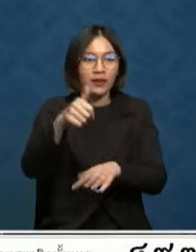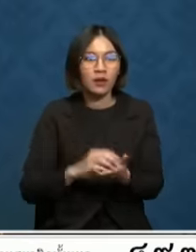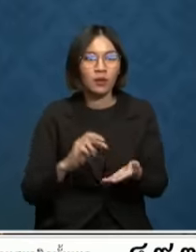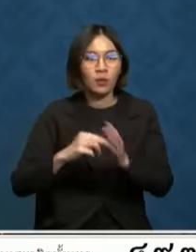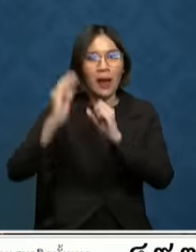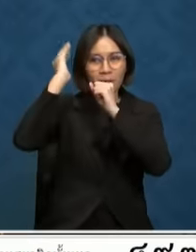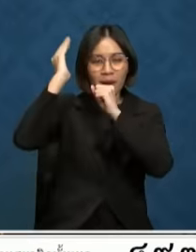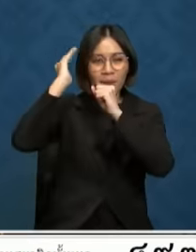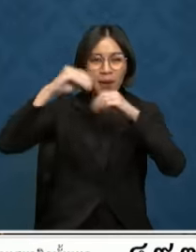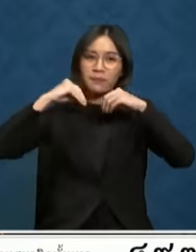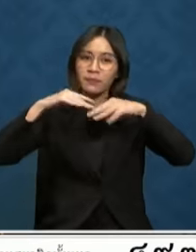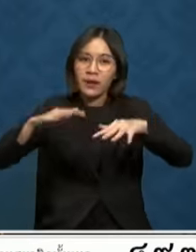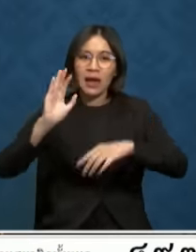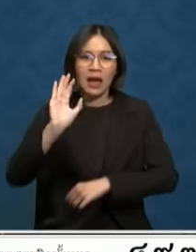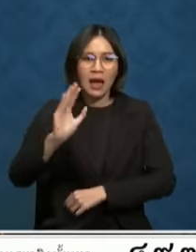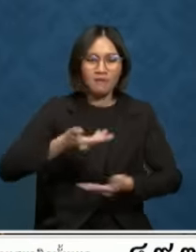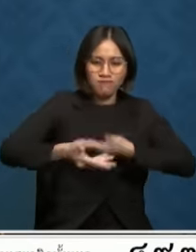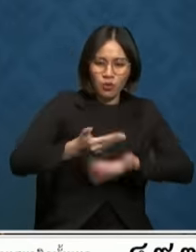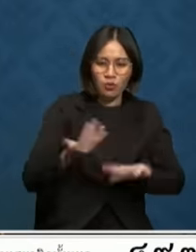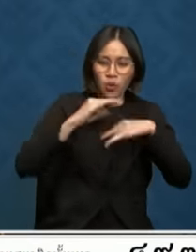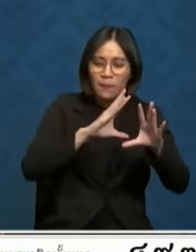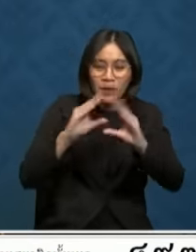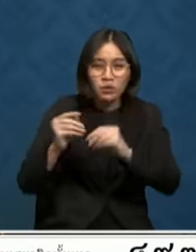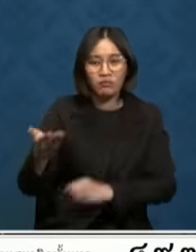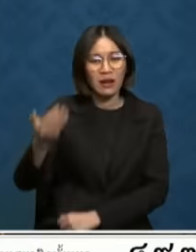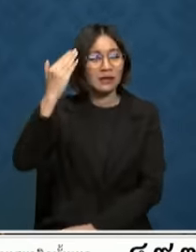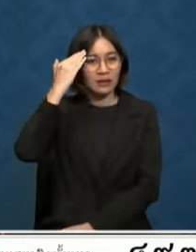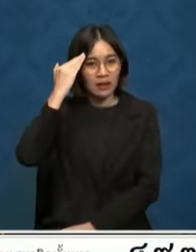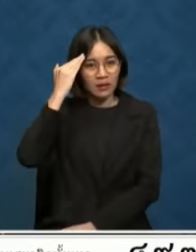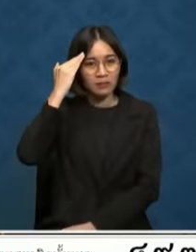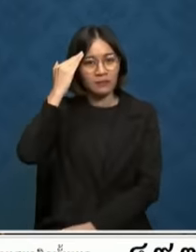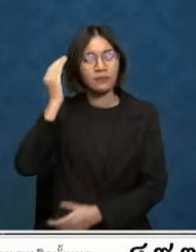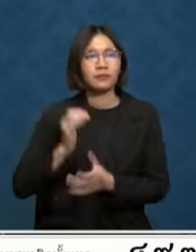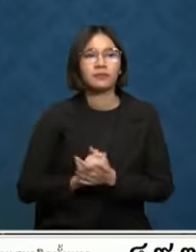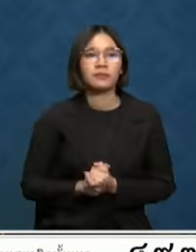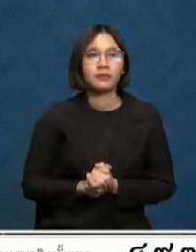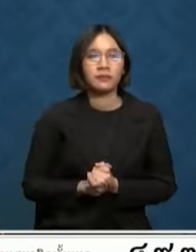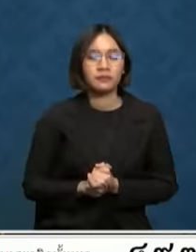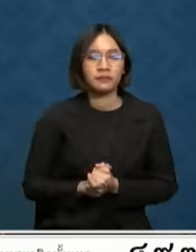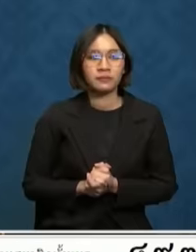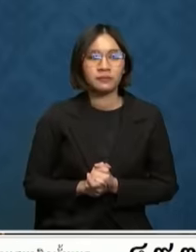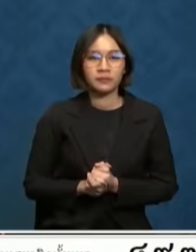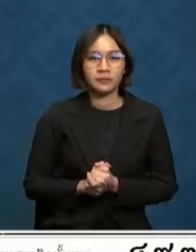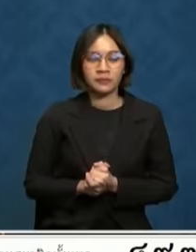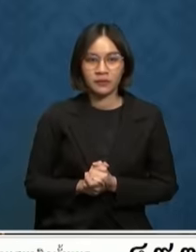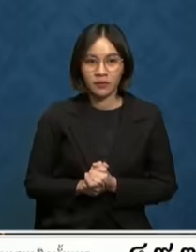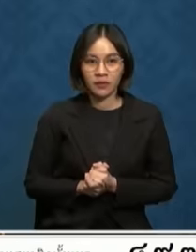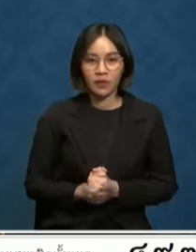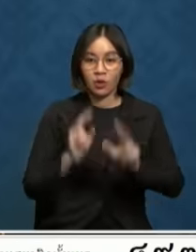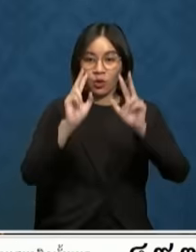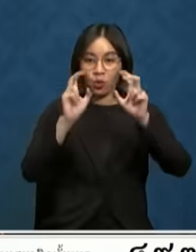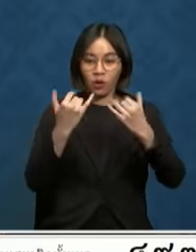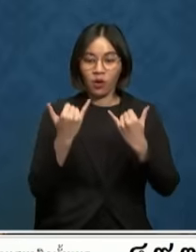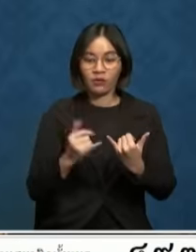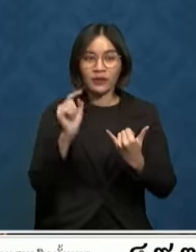ไปบรรยายเขาห้ามไปปาฐคาถาท่านทราบท่านประธานครับยัติบอก